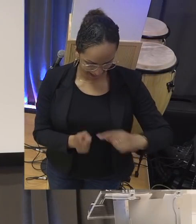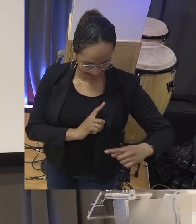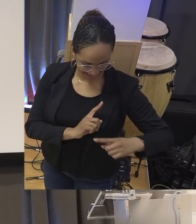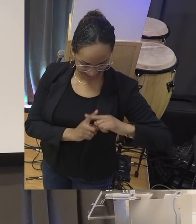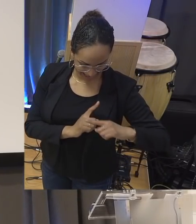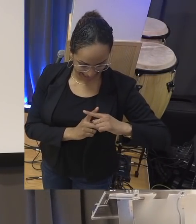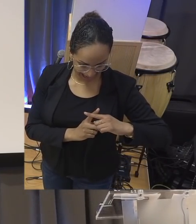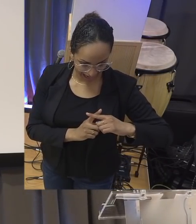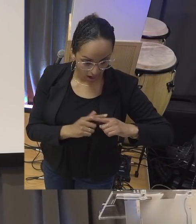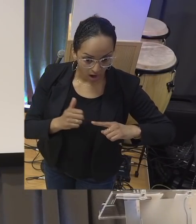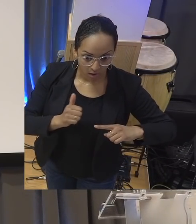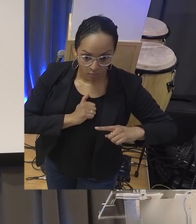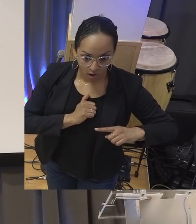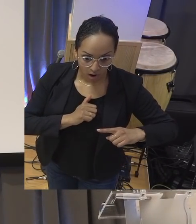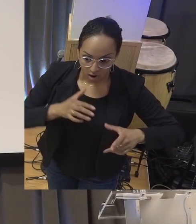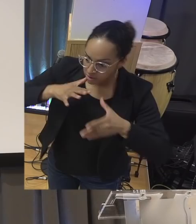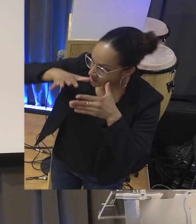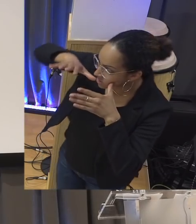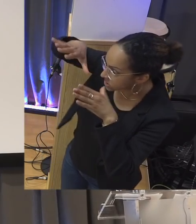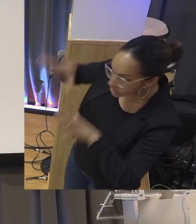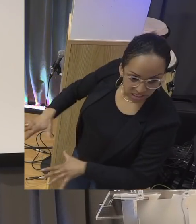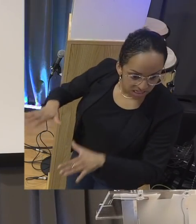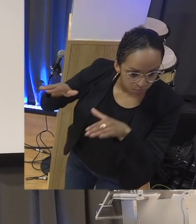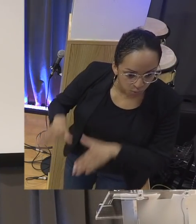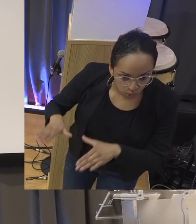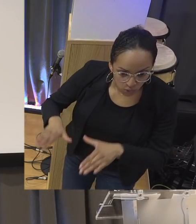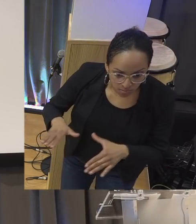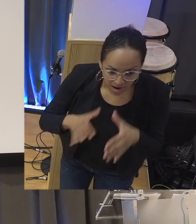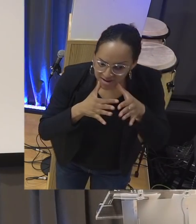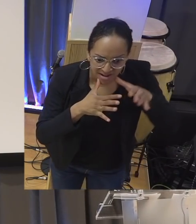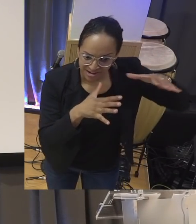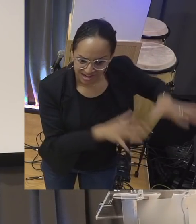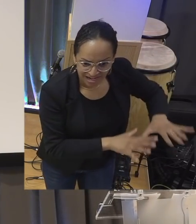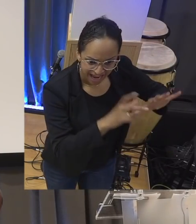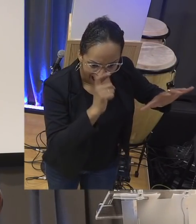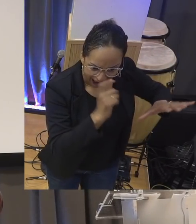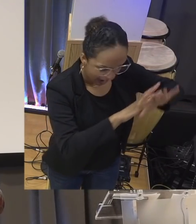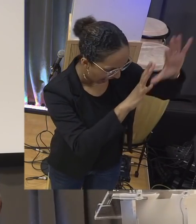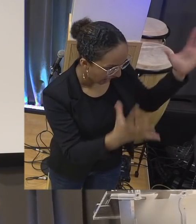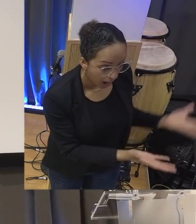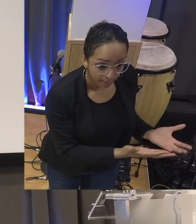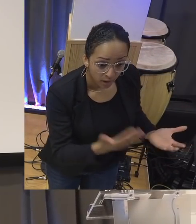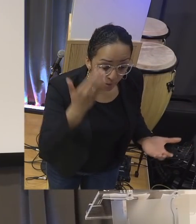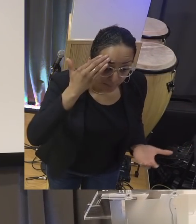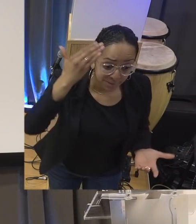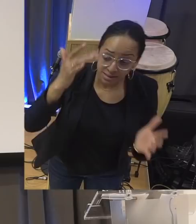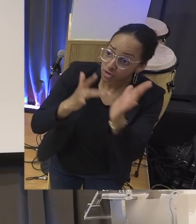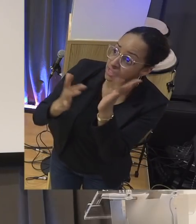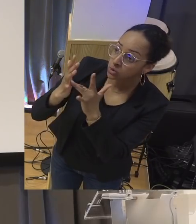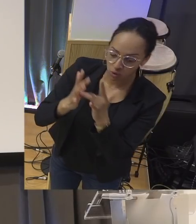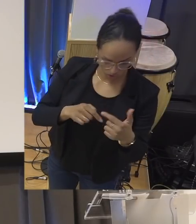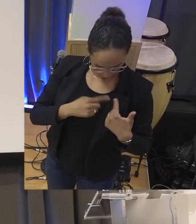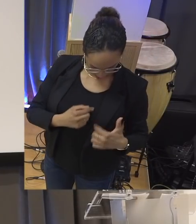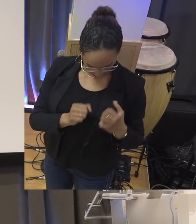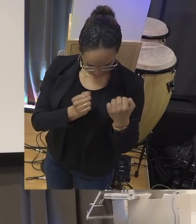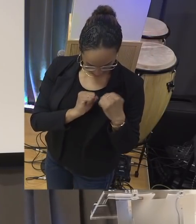qu'on m'a menti pendant plus de 1400 ans. Et si Jésus n'avait pas nettoyé mon cœur, je